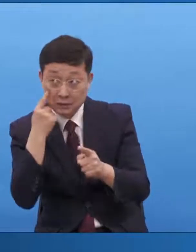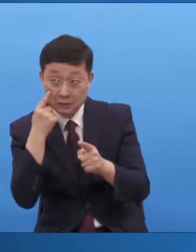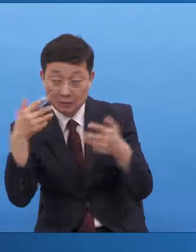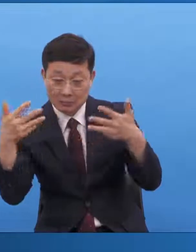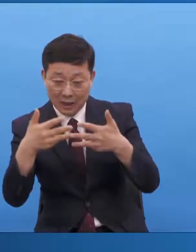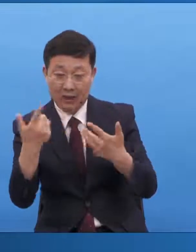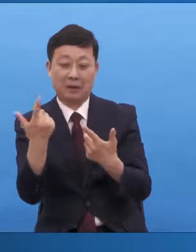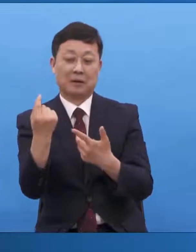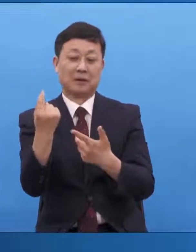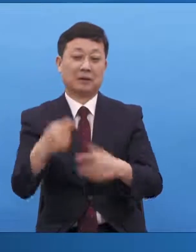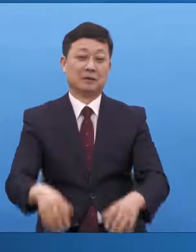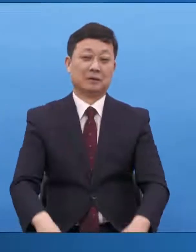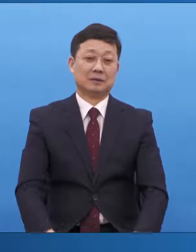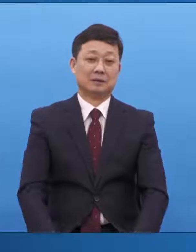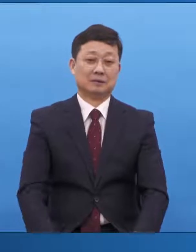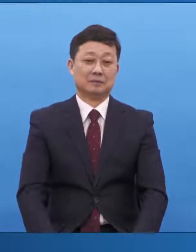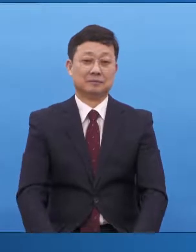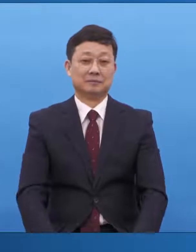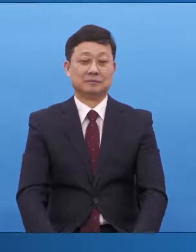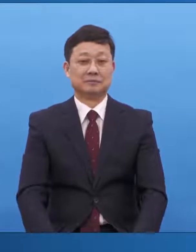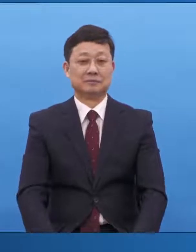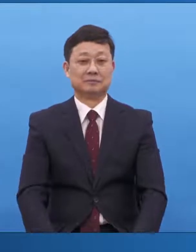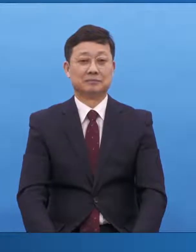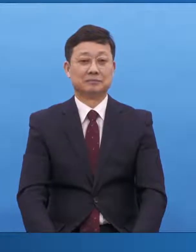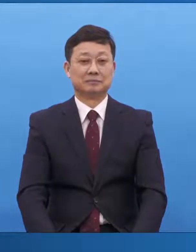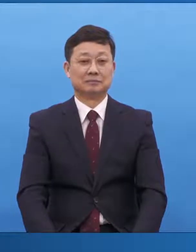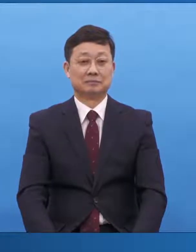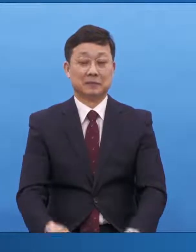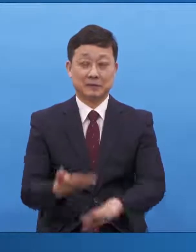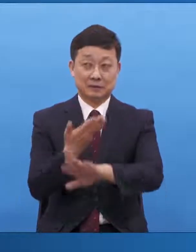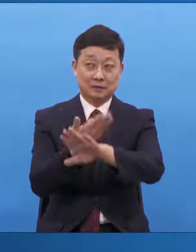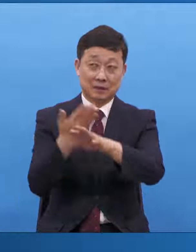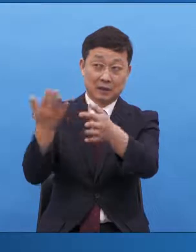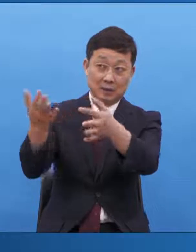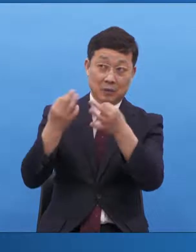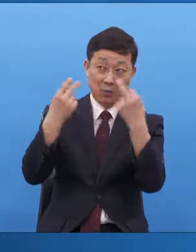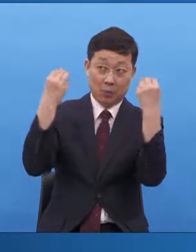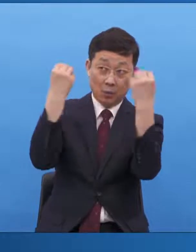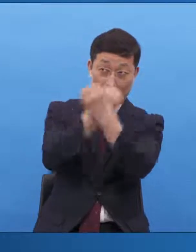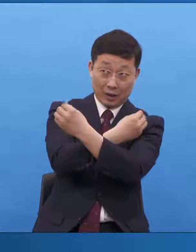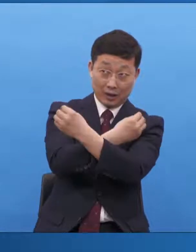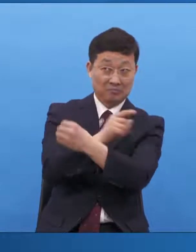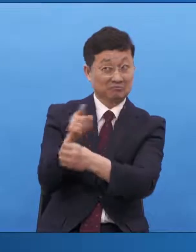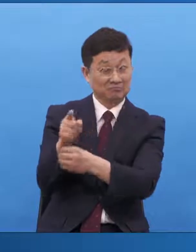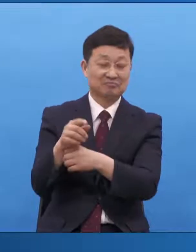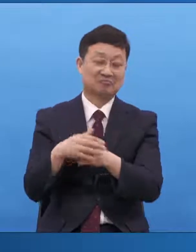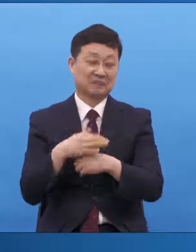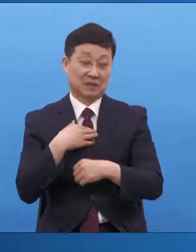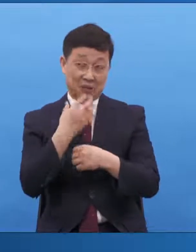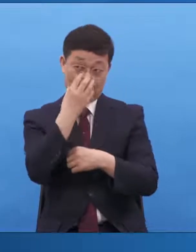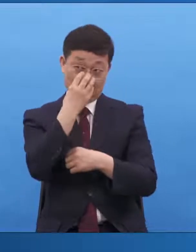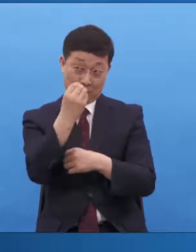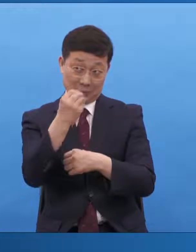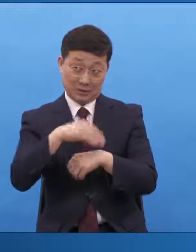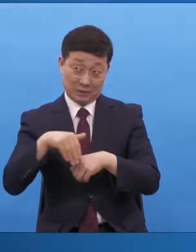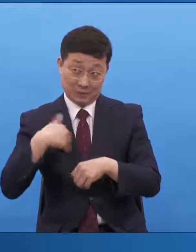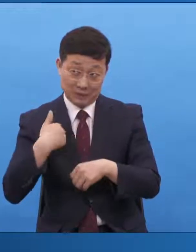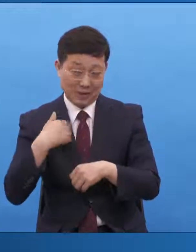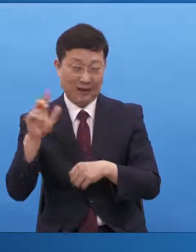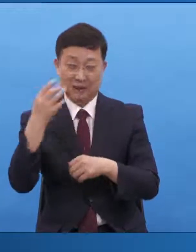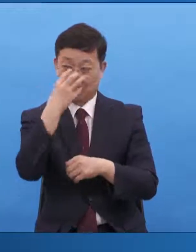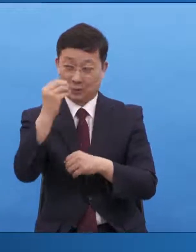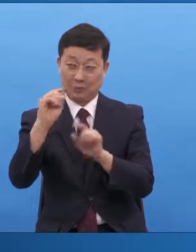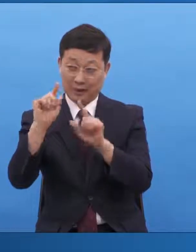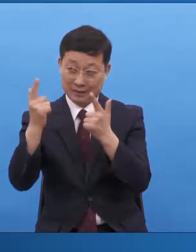arose, once again they confirmed. 단지 좀 다른 사람 착각하기를 이 답을 딱 갖고 있으면 좀 교만하다 이렇게 볼 수도 있어요. 교만